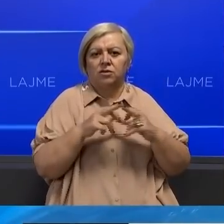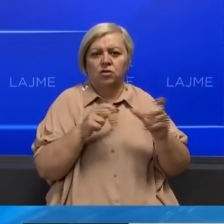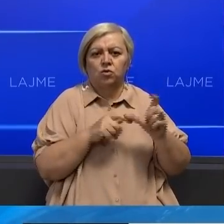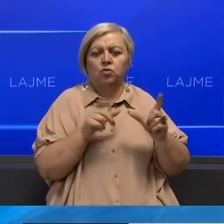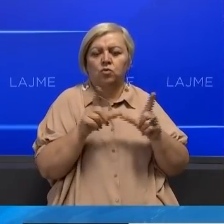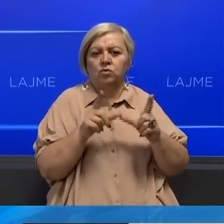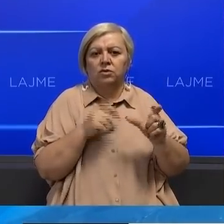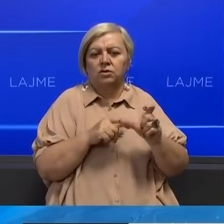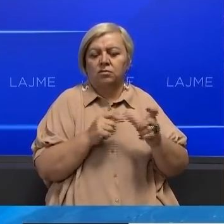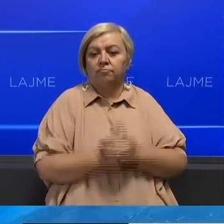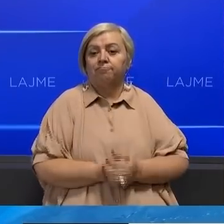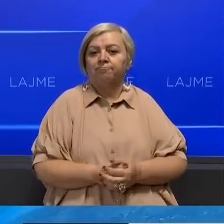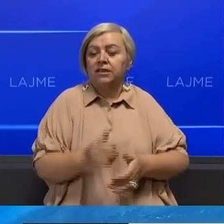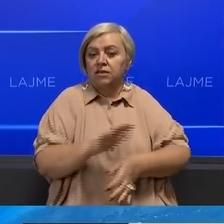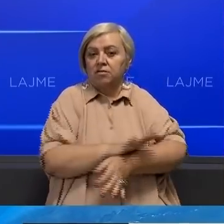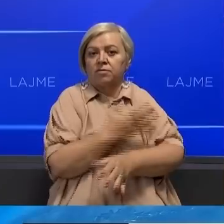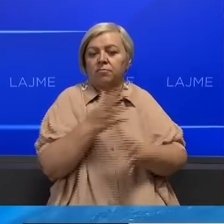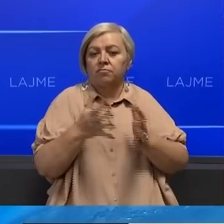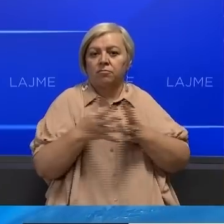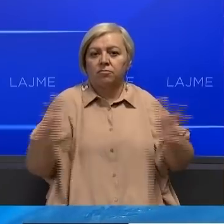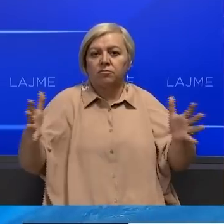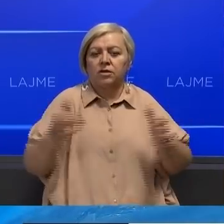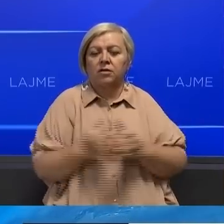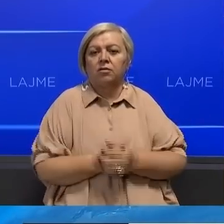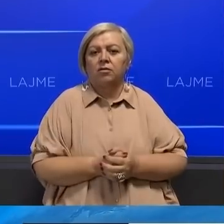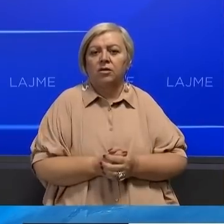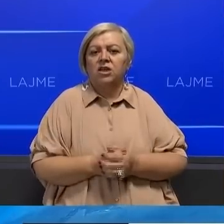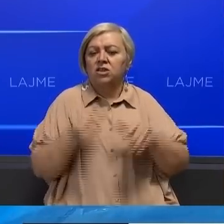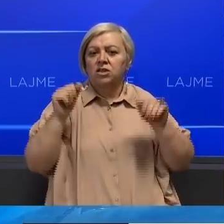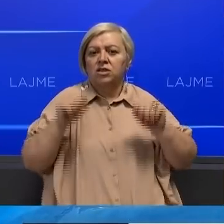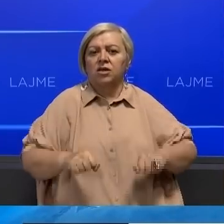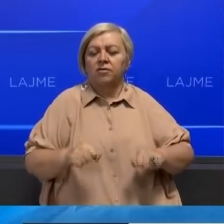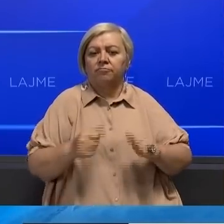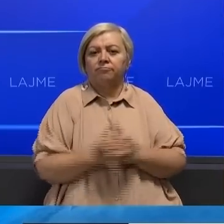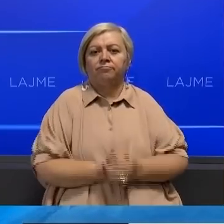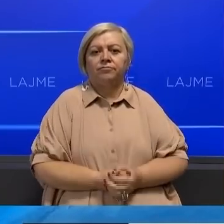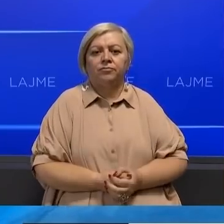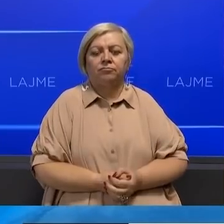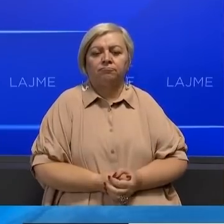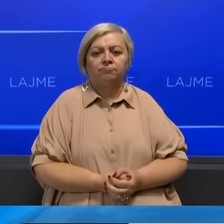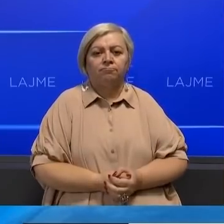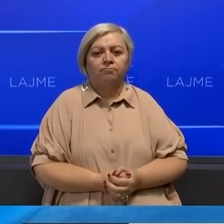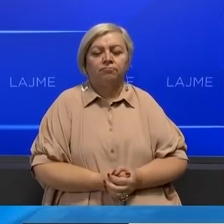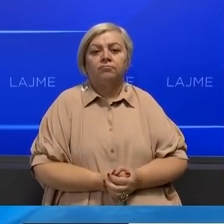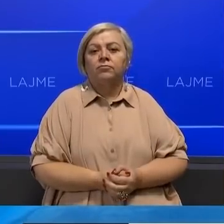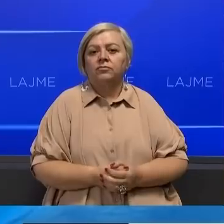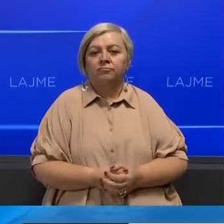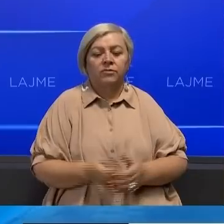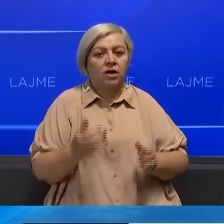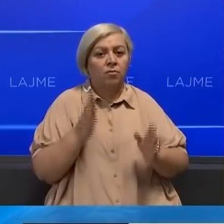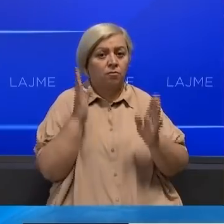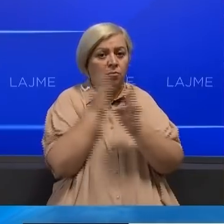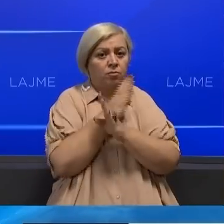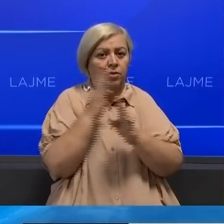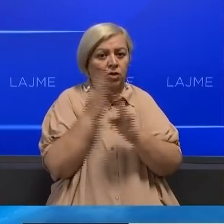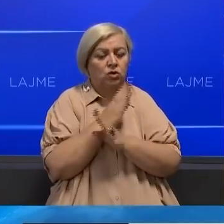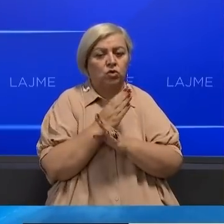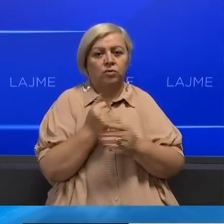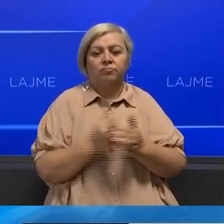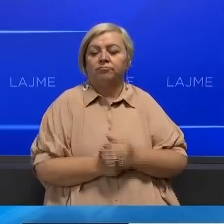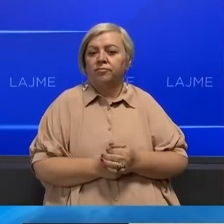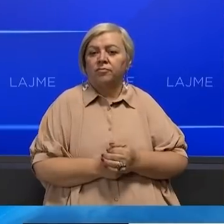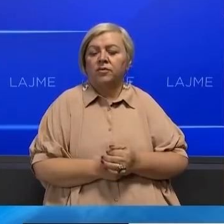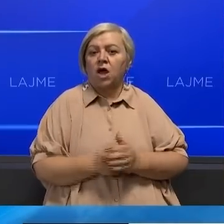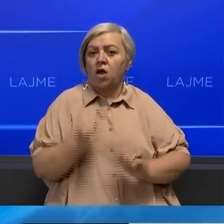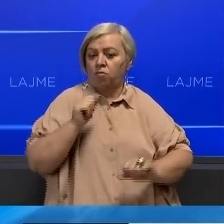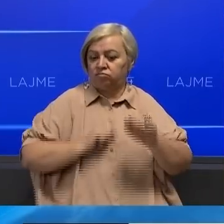shqetësimi më i madh vjen nga qeveritë autoritare të cilat kanë zuar këtë sistem, duke përgjuar gazetarët, mbrojtjet të drejtave